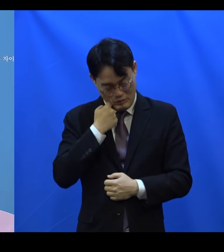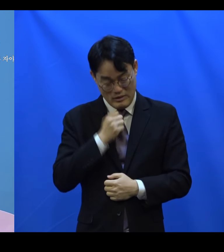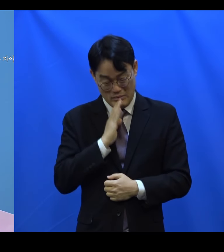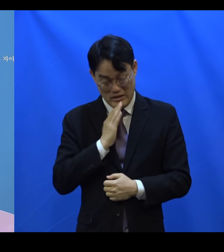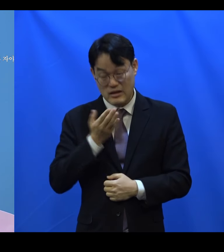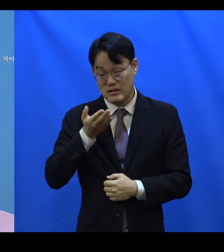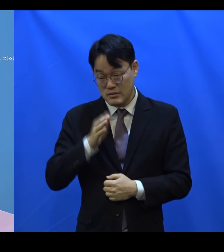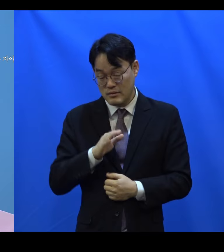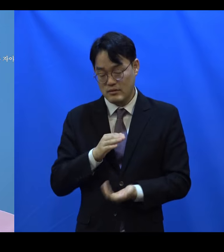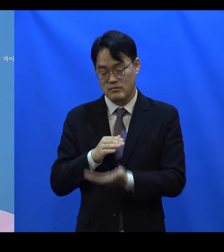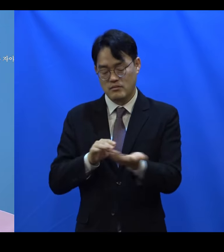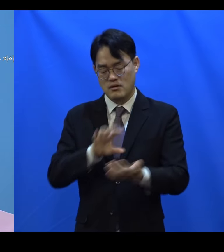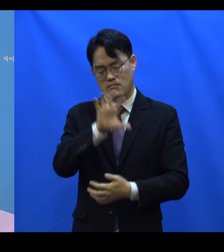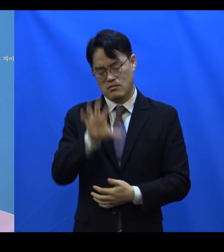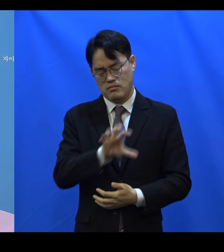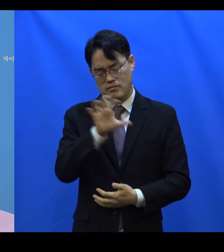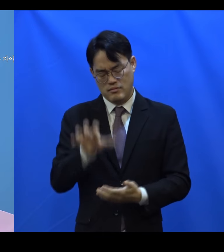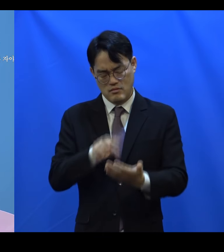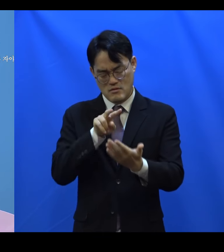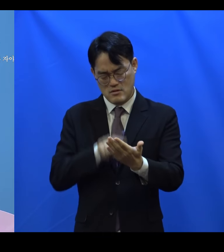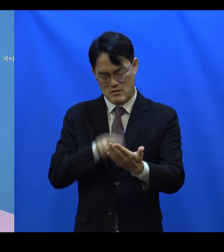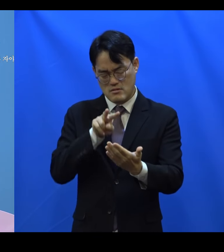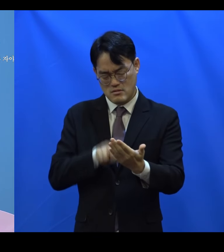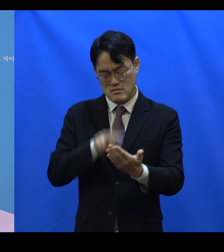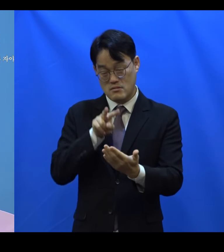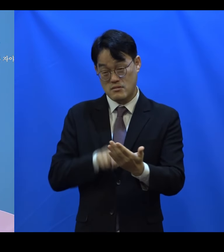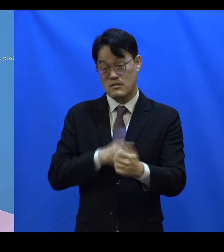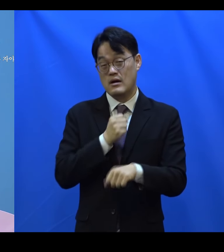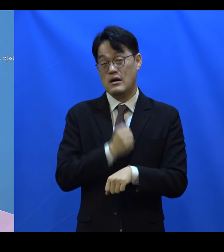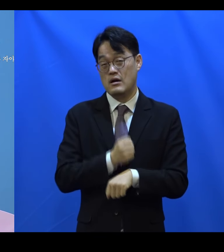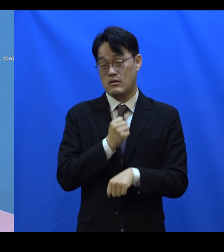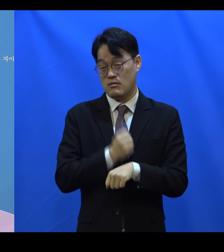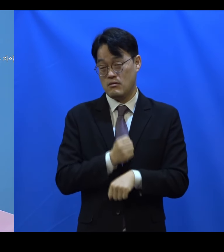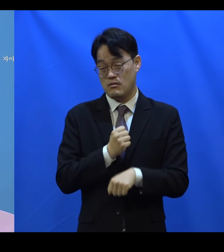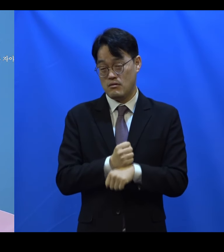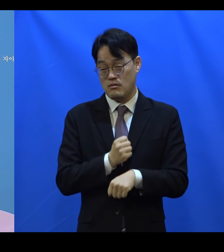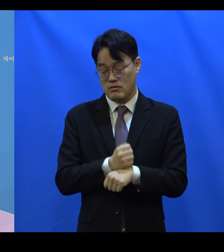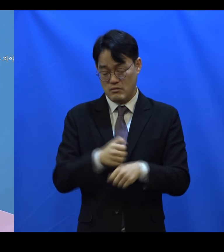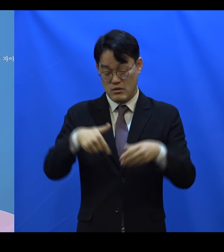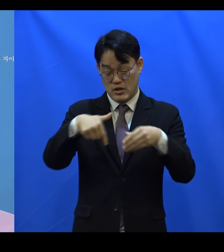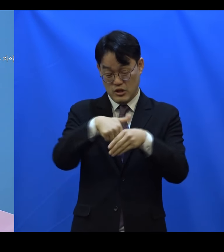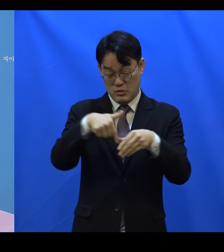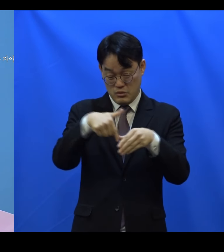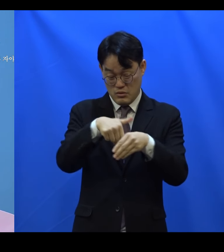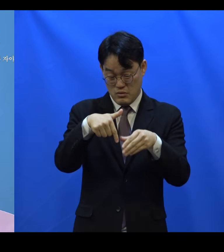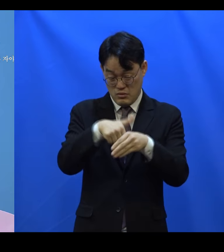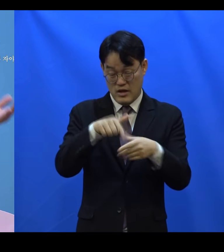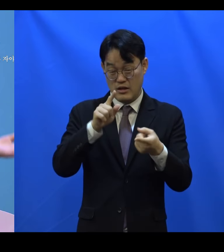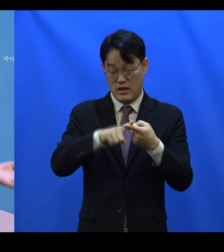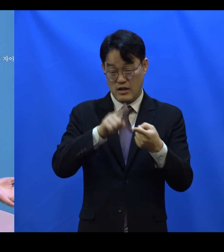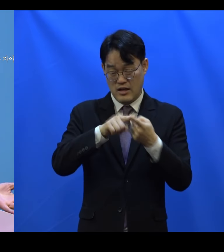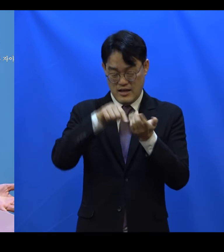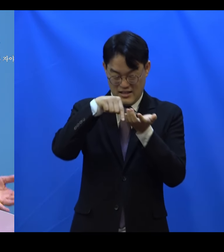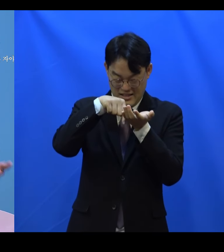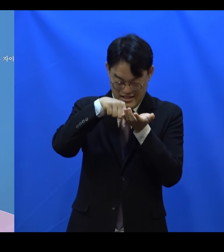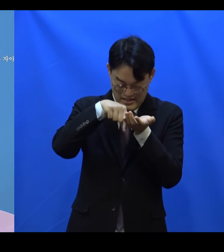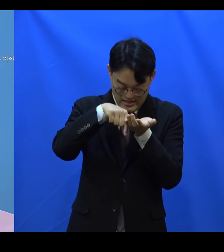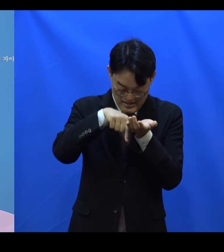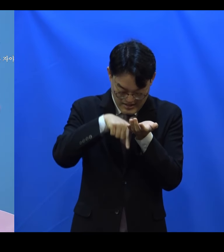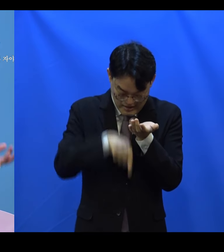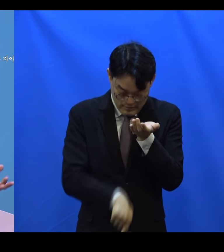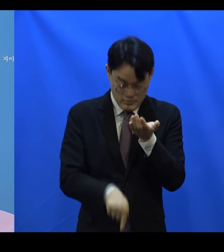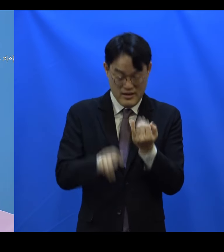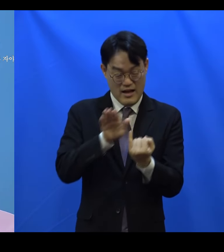이 기독교 역사의 깊은 영성의 골짜기 안으로 막 들어가면 뭐 진짜